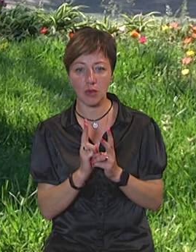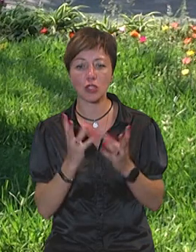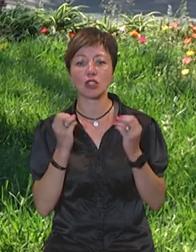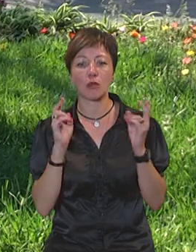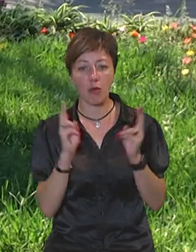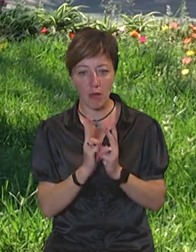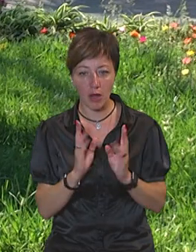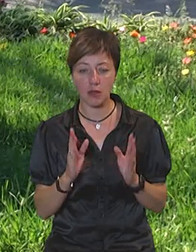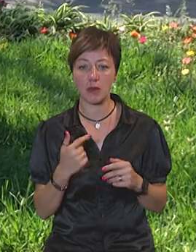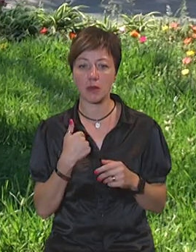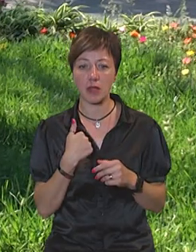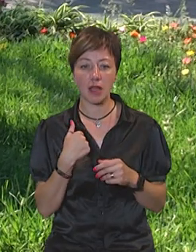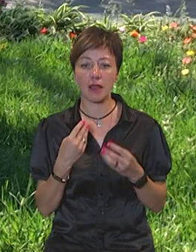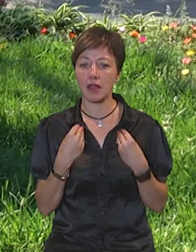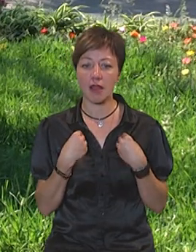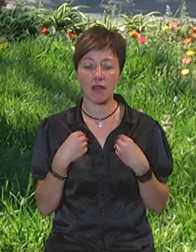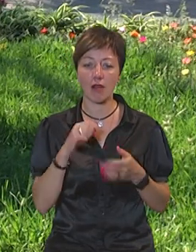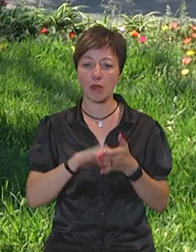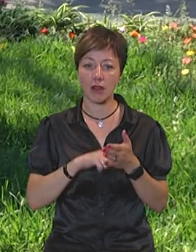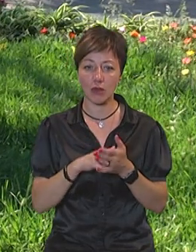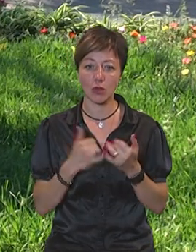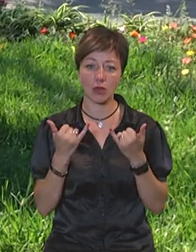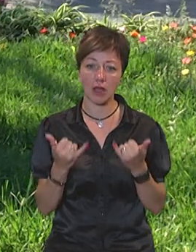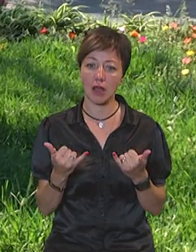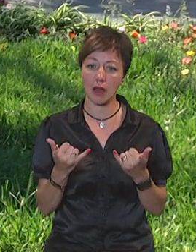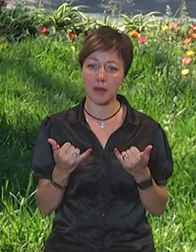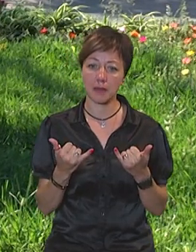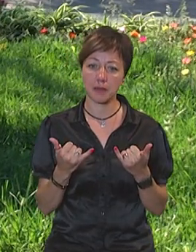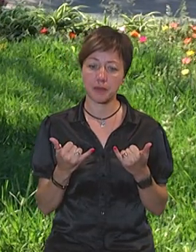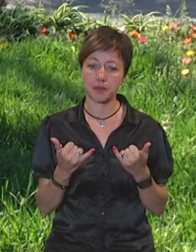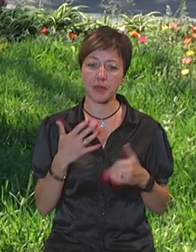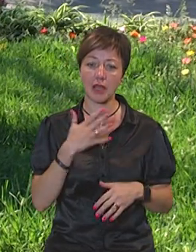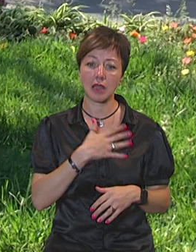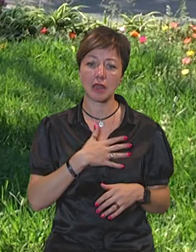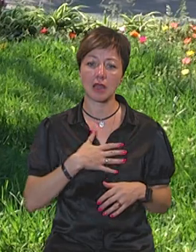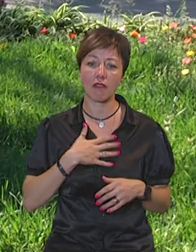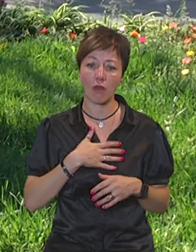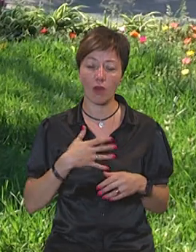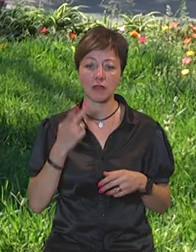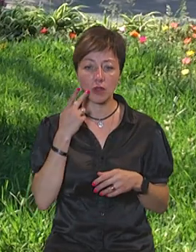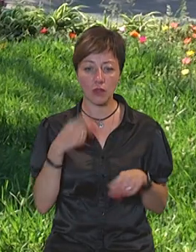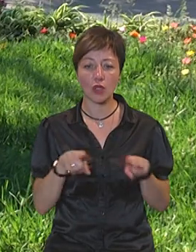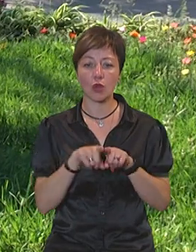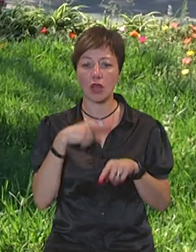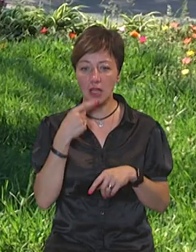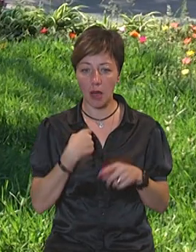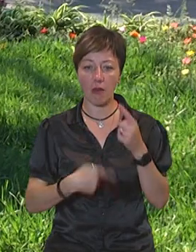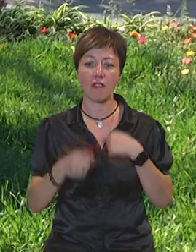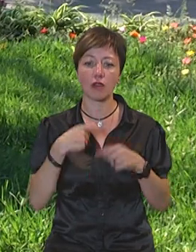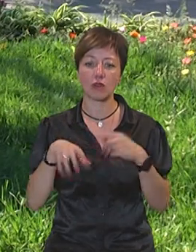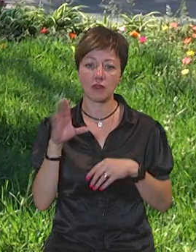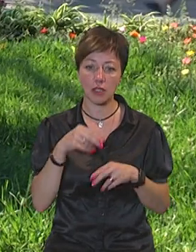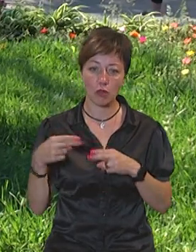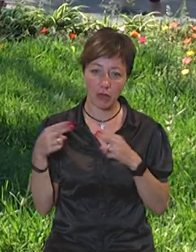ще побачимось. Він мені не давав приводу для тривоги. Він все одно казав, що я повернуся, я зроблю все, щоб до